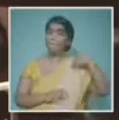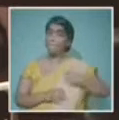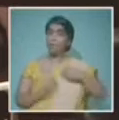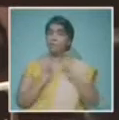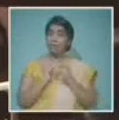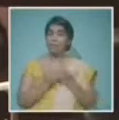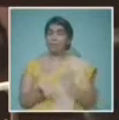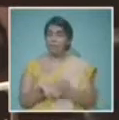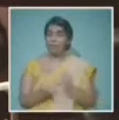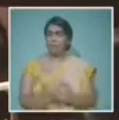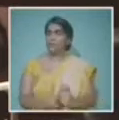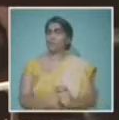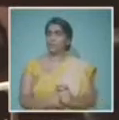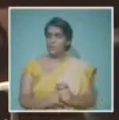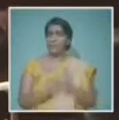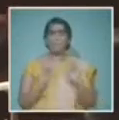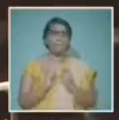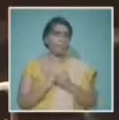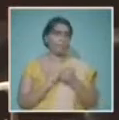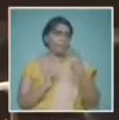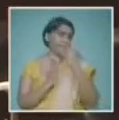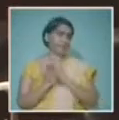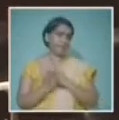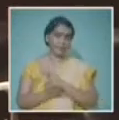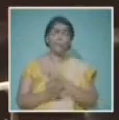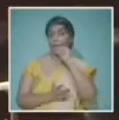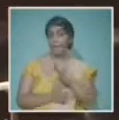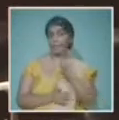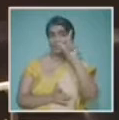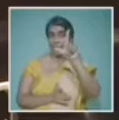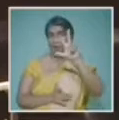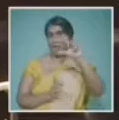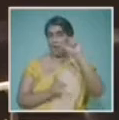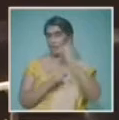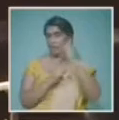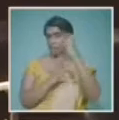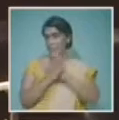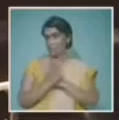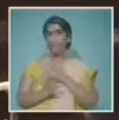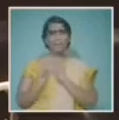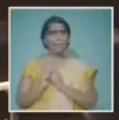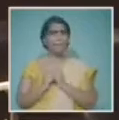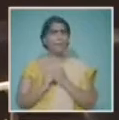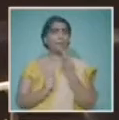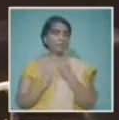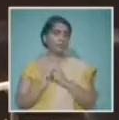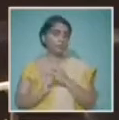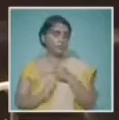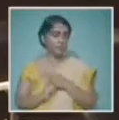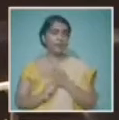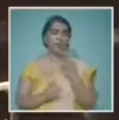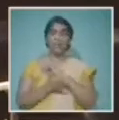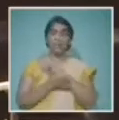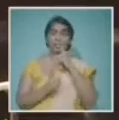ගැටලු තව තවත් උස්සන්න කරන අර්බුදයට පත් කරන ව්‍යවස්ථාවක්. මේක තමයි 78 ආණ්ඩුක්‍රම ව්‍යවස්ථාව. මේ අර්බුදයට ආර්ථික සාධක තිබෙනවා,